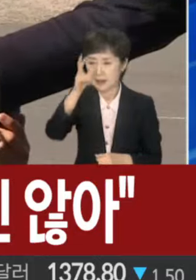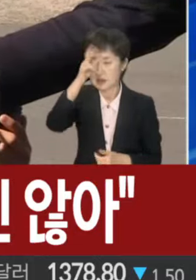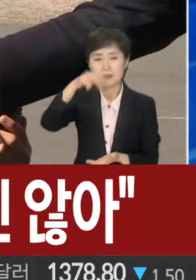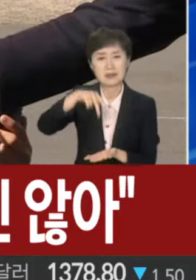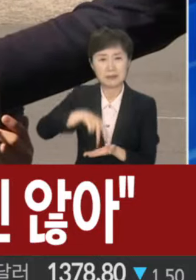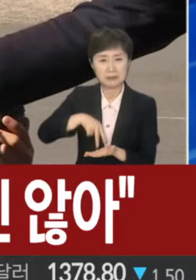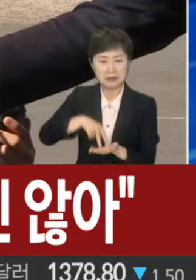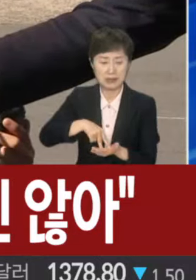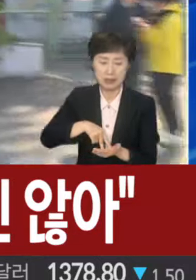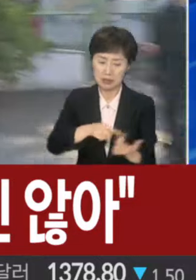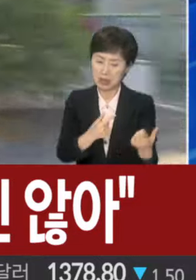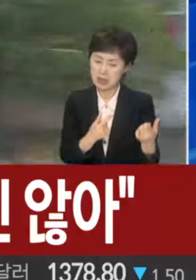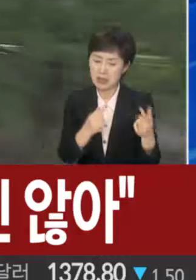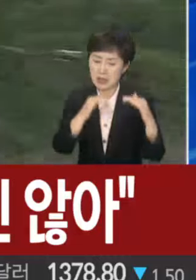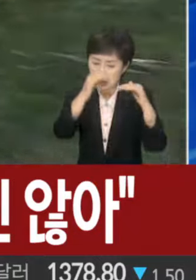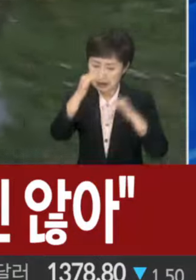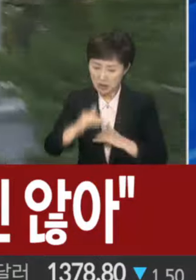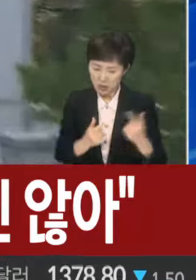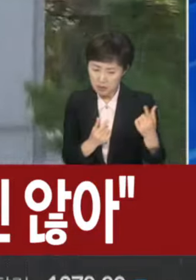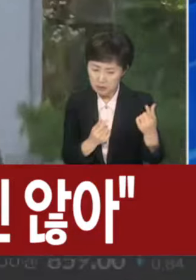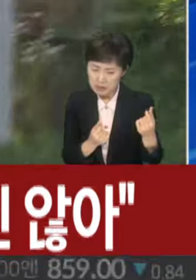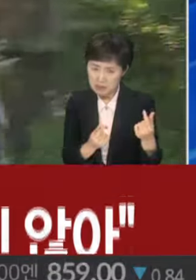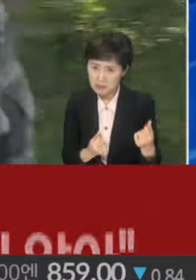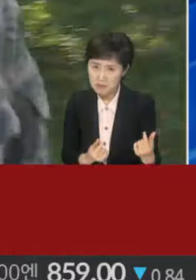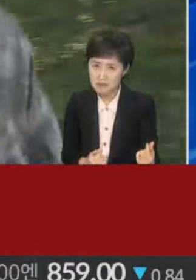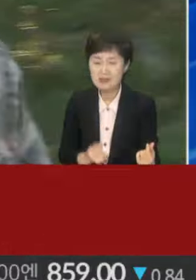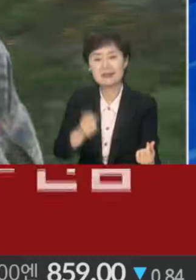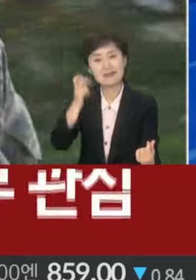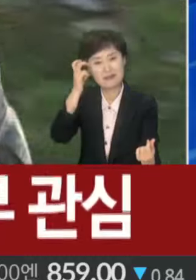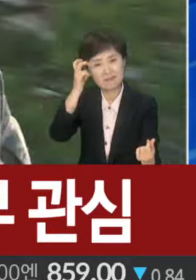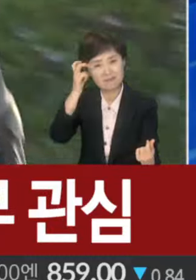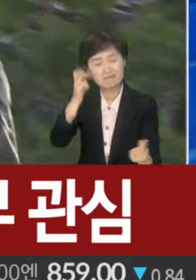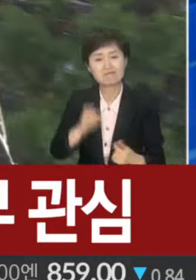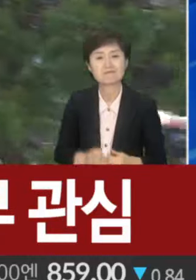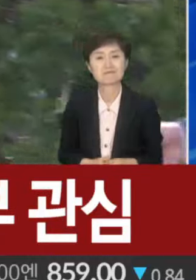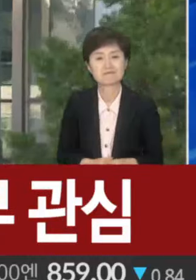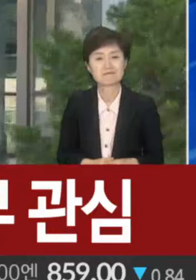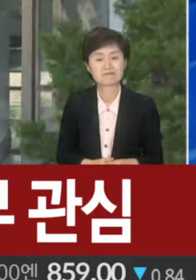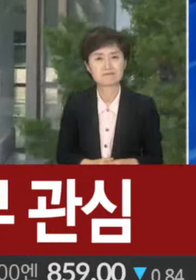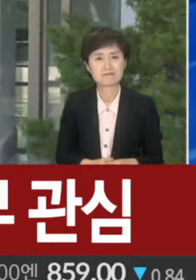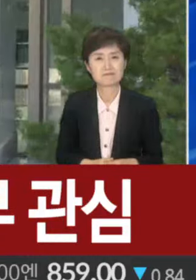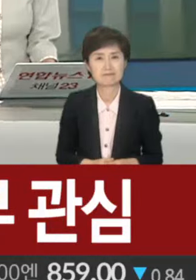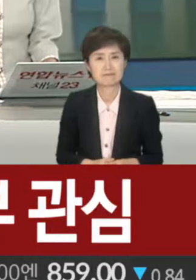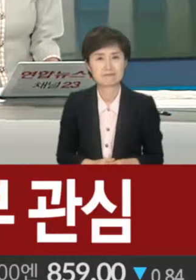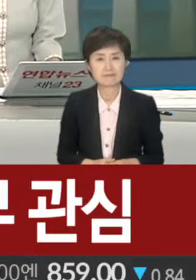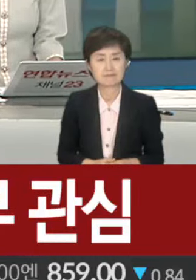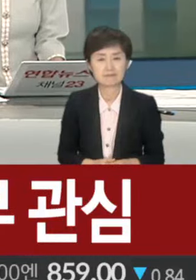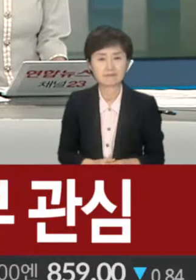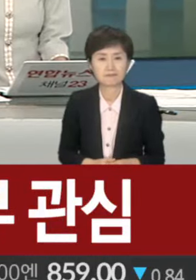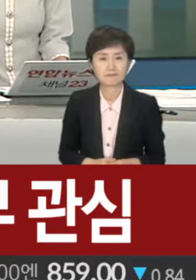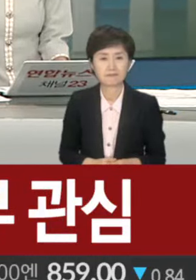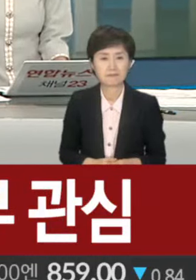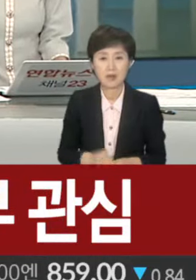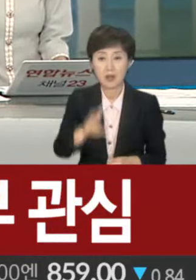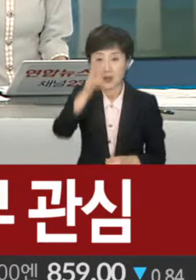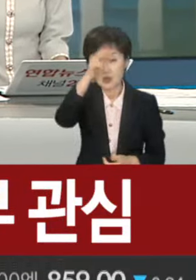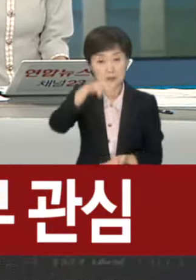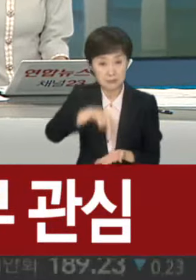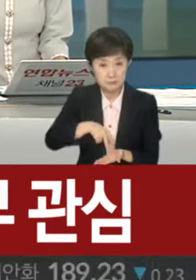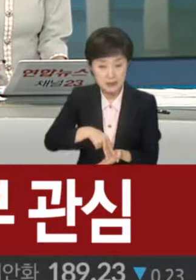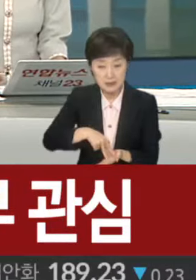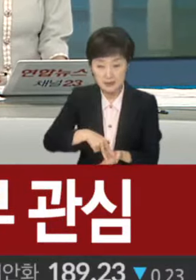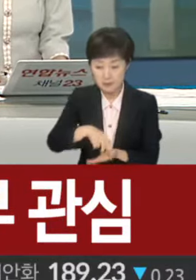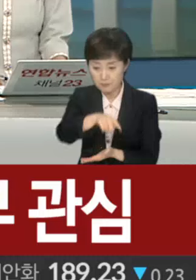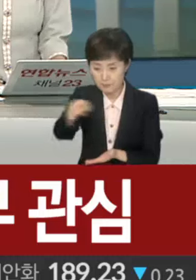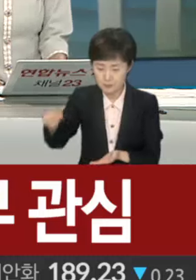결론으로 이례적이지 않는 한 비슷한 결론으로 나올 가능성이 높다고 판단합니다. 그렇군요. 사실 그 경찰이 그동안 사건